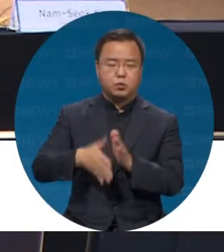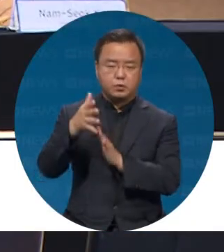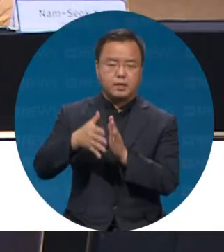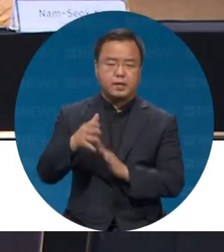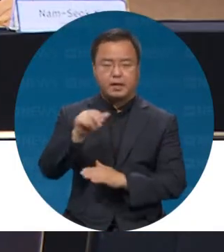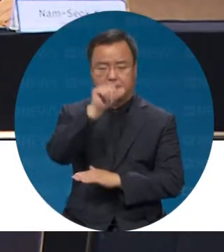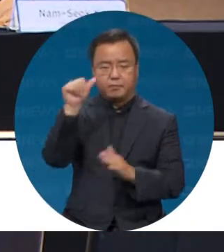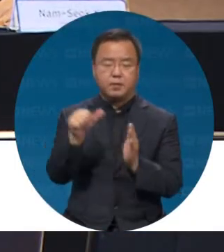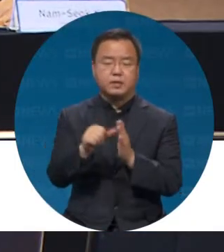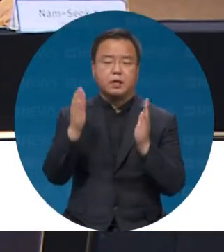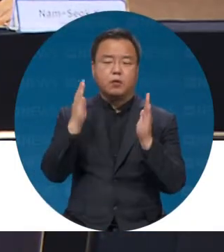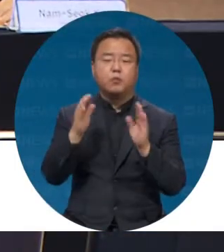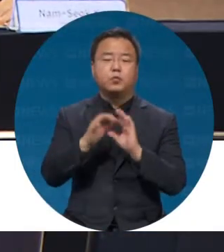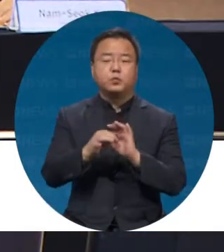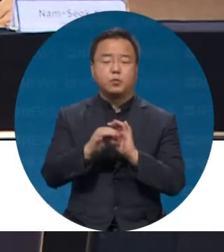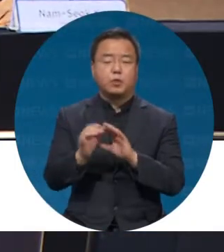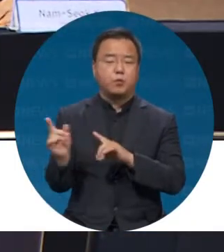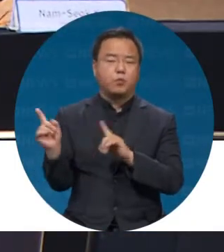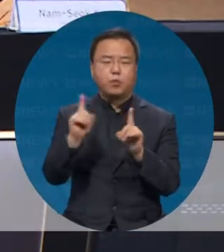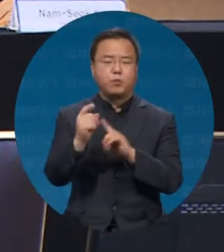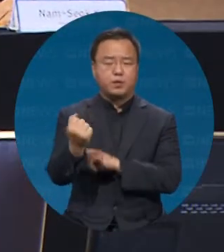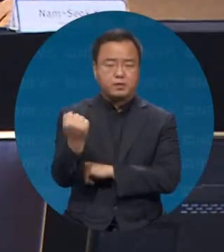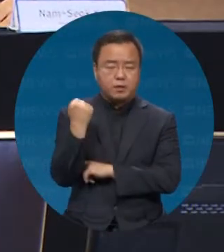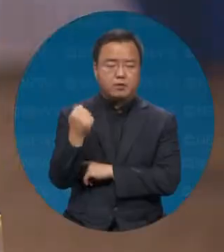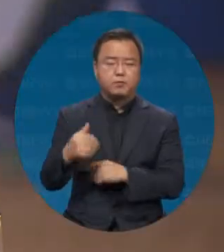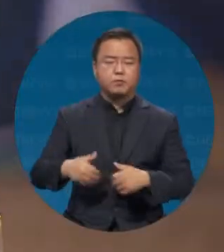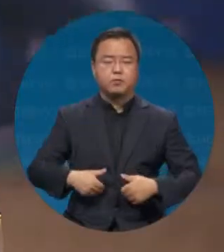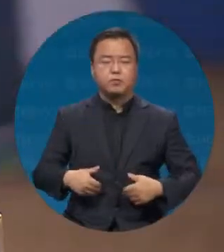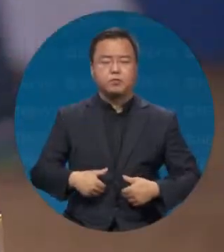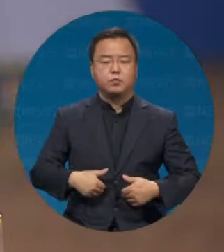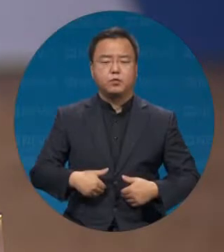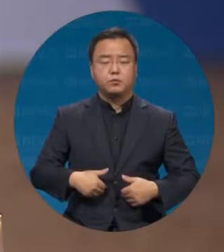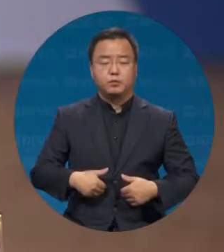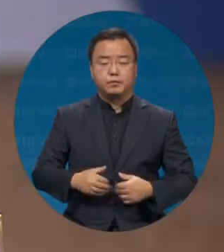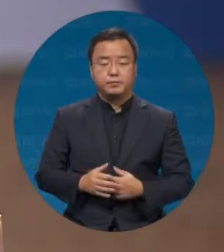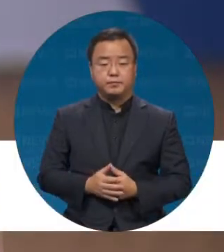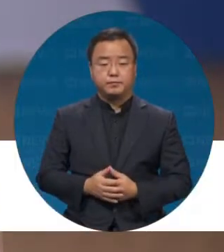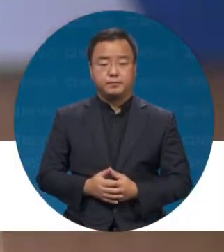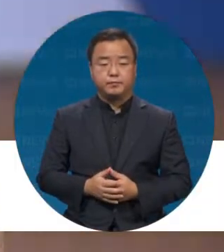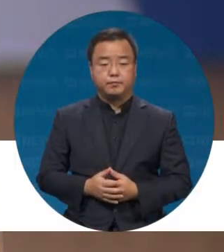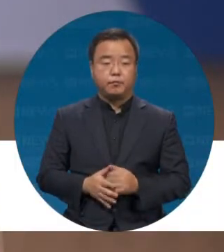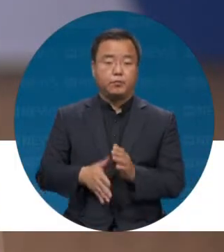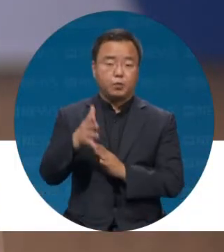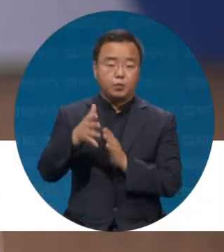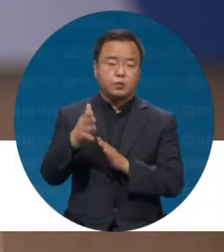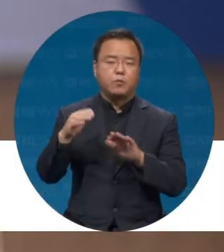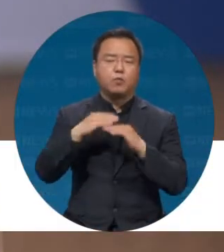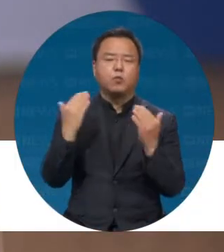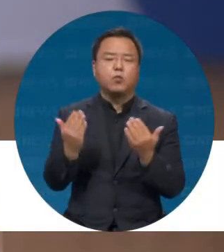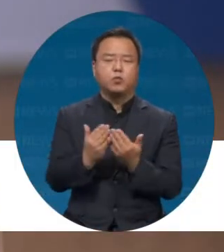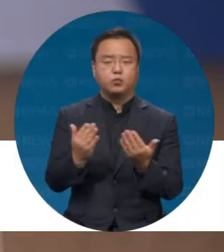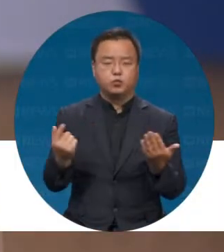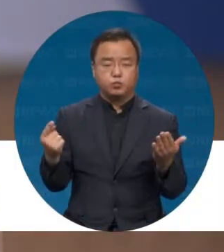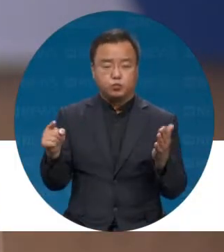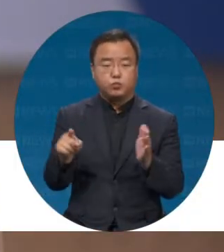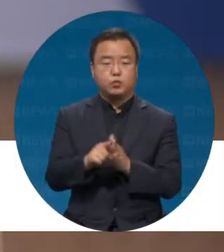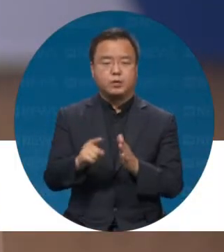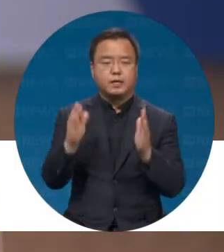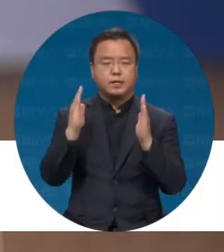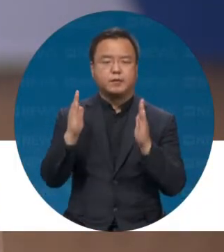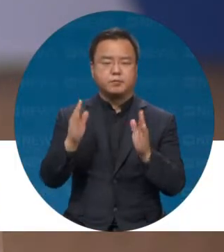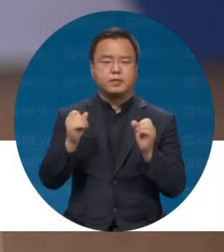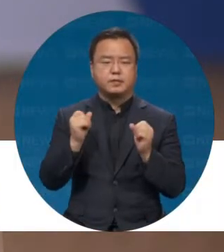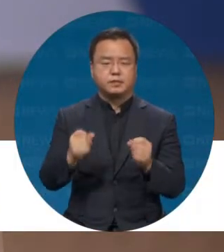학습으로 회복력을 갖춰야 한다는 데 뜻을 모았습니다. Cities have a central role to play in